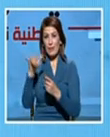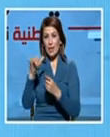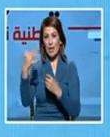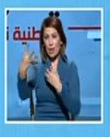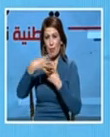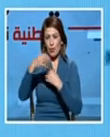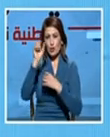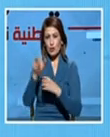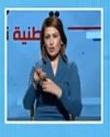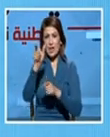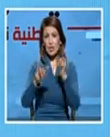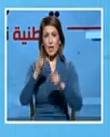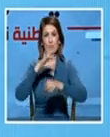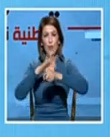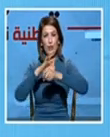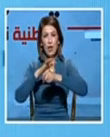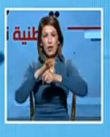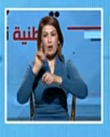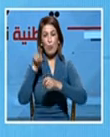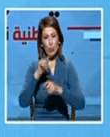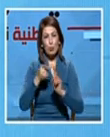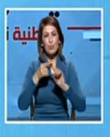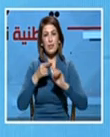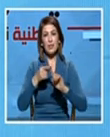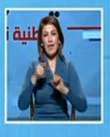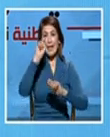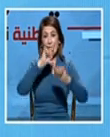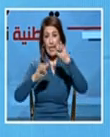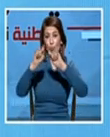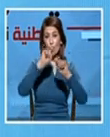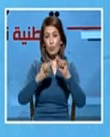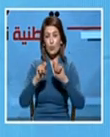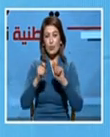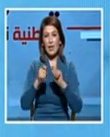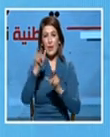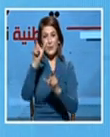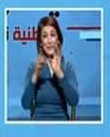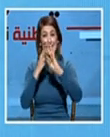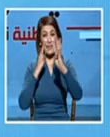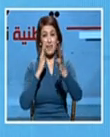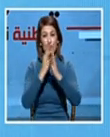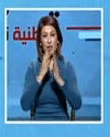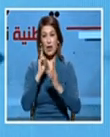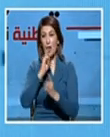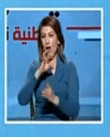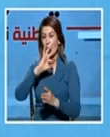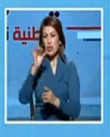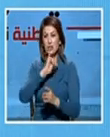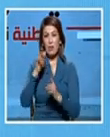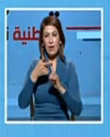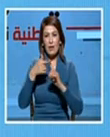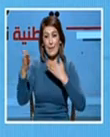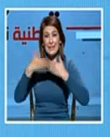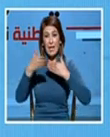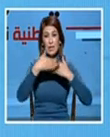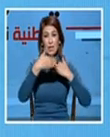بعضهم معناتها يحاولوا في النهار كيفاش هذا صاير ينظموا الواحد لكن عمرنا ما قلنا أنه مش يسكروا العيادات متاعهم قلنا لهم